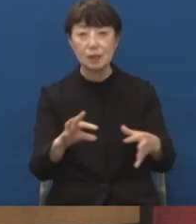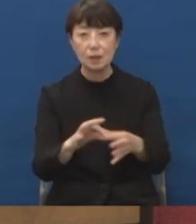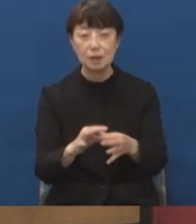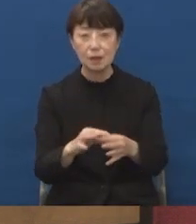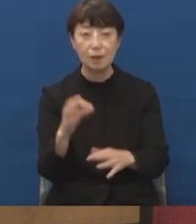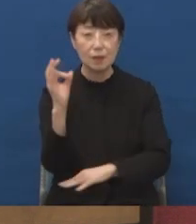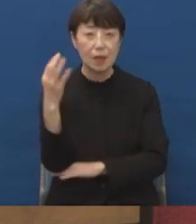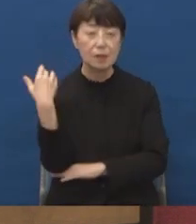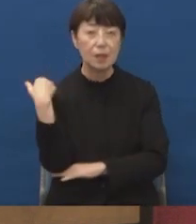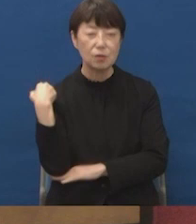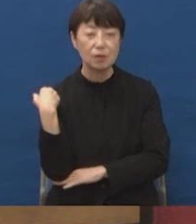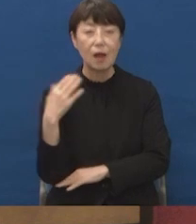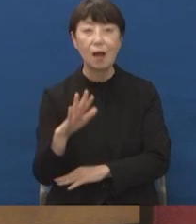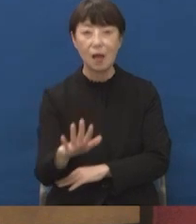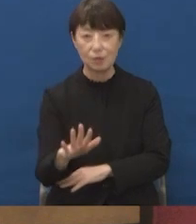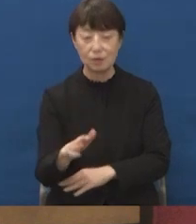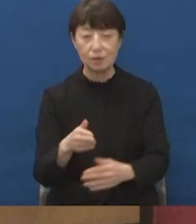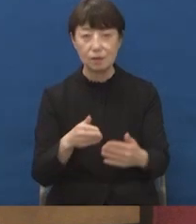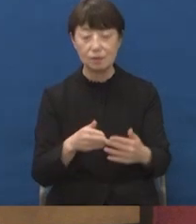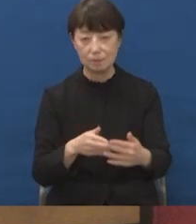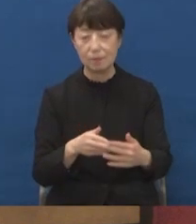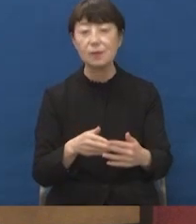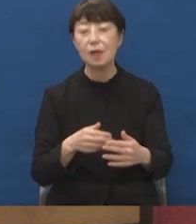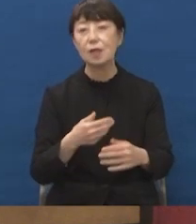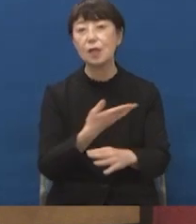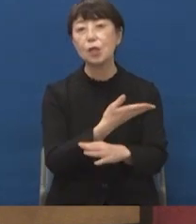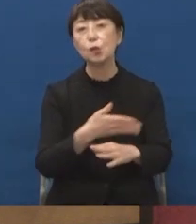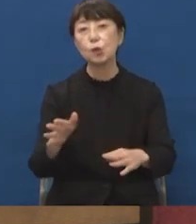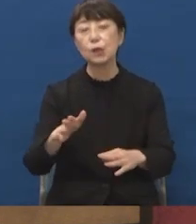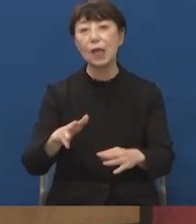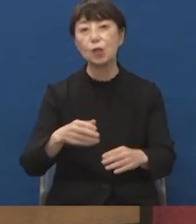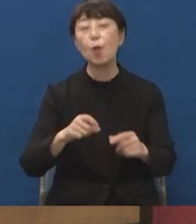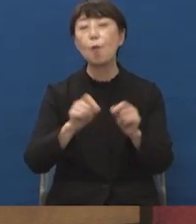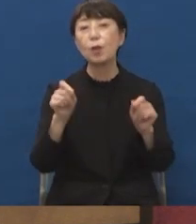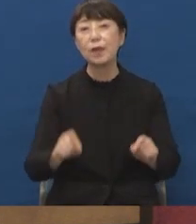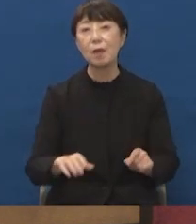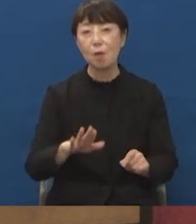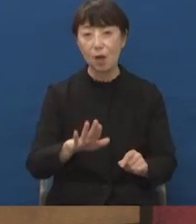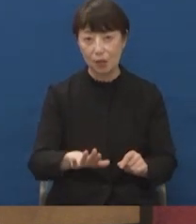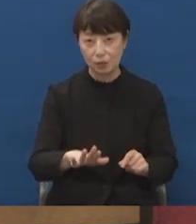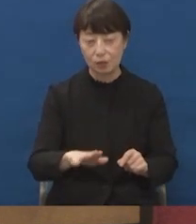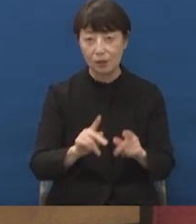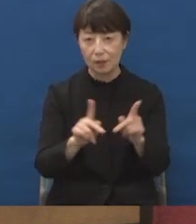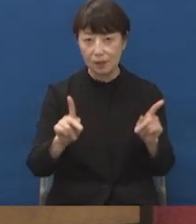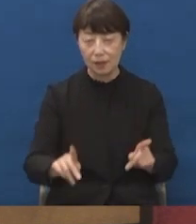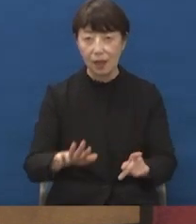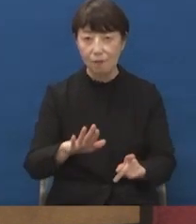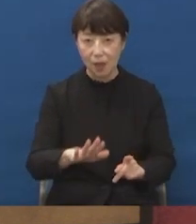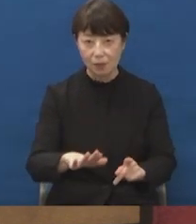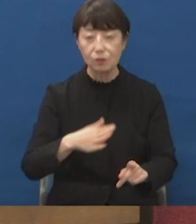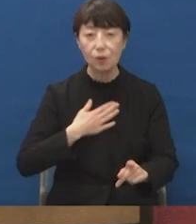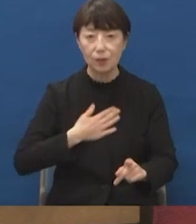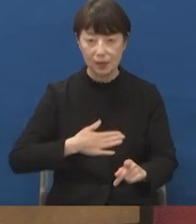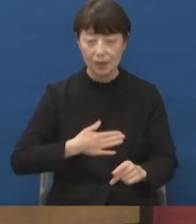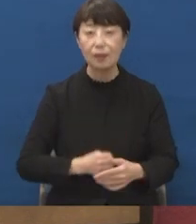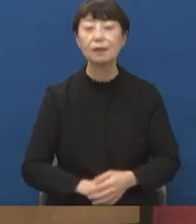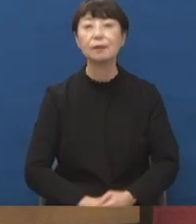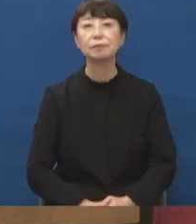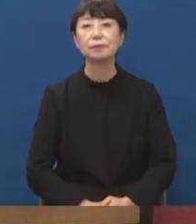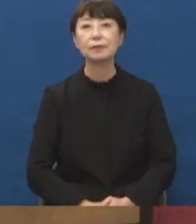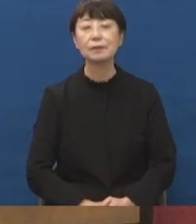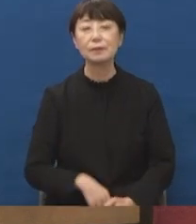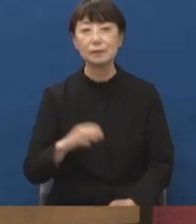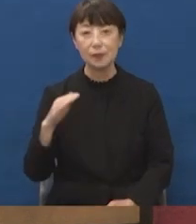負荷、水源の問題など、一定の課題認識をお持ちであることは、議論を通して理解できました。し